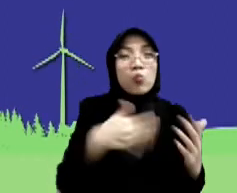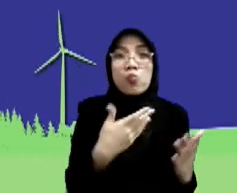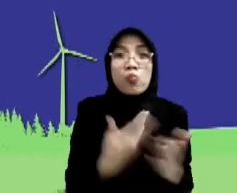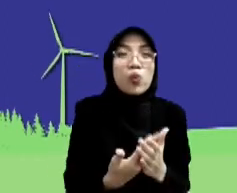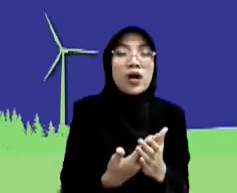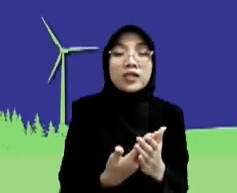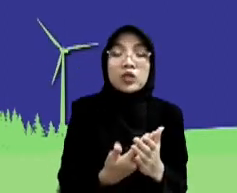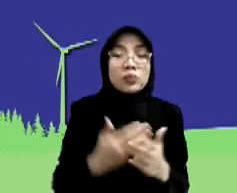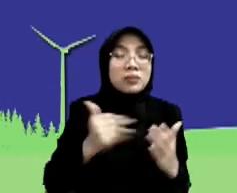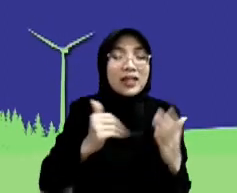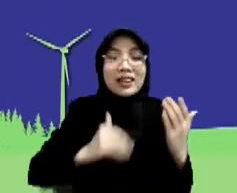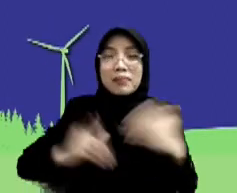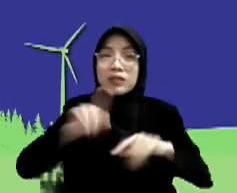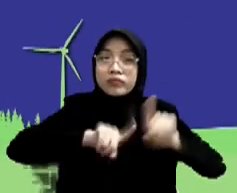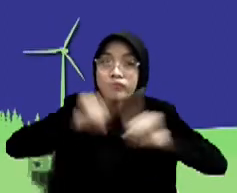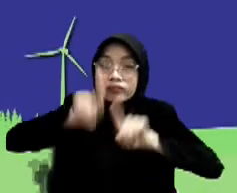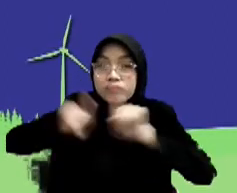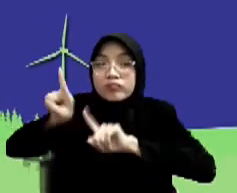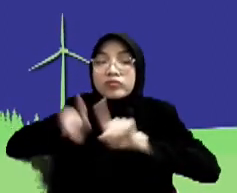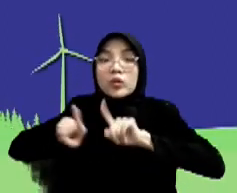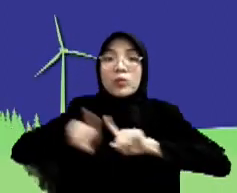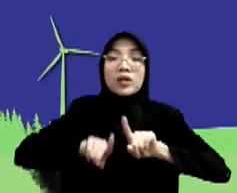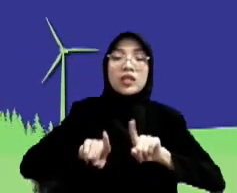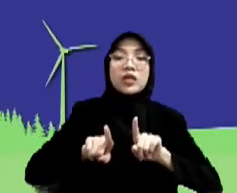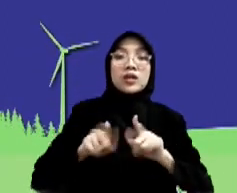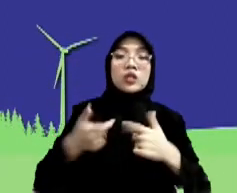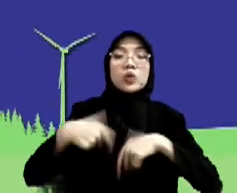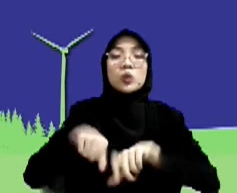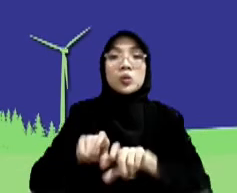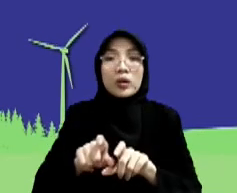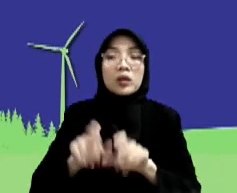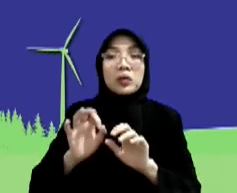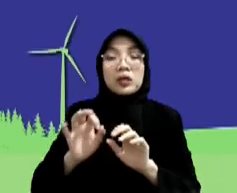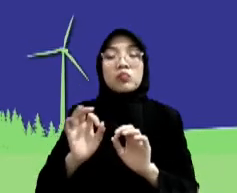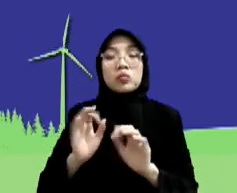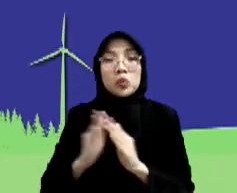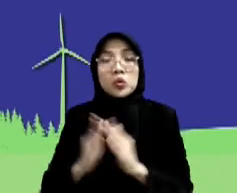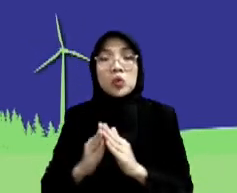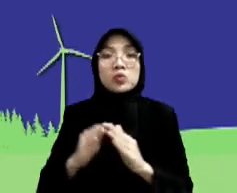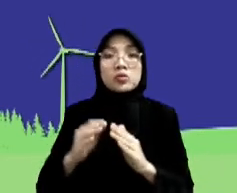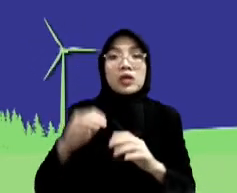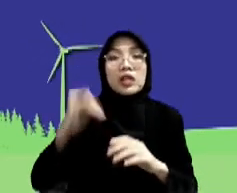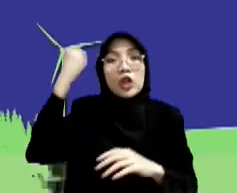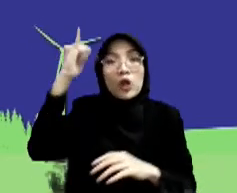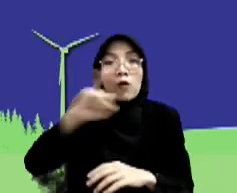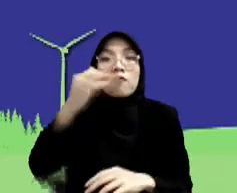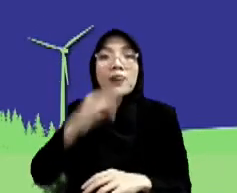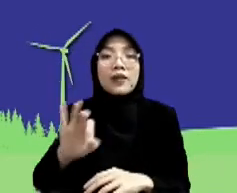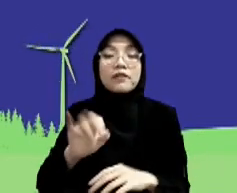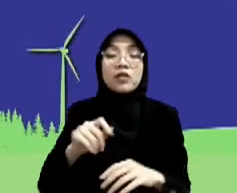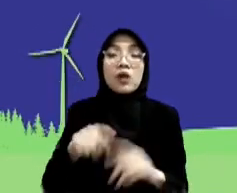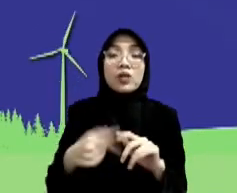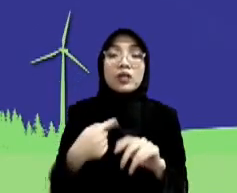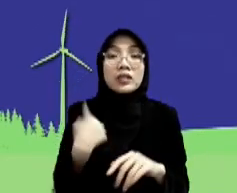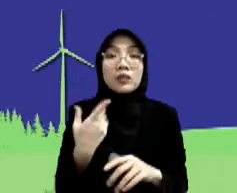apa lebih kompetitif ya Eh kompetitif affordable inovatif juga seperti itu karena e kalau kita sekarang rely ke